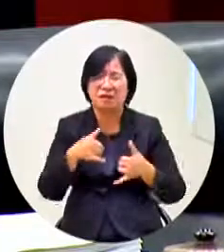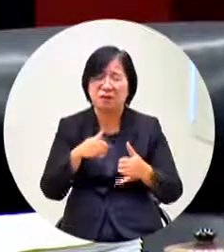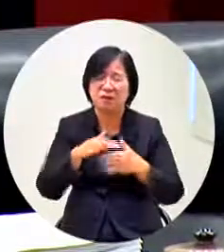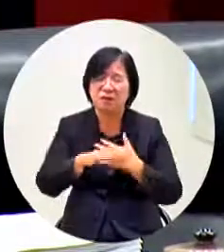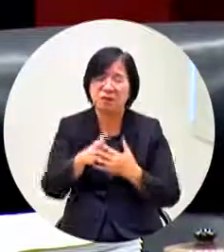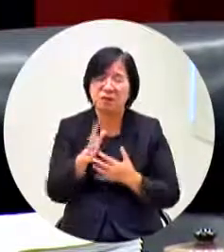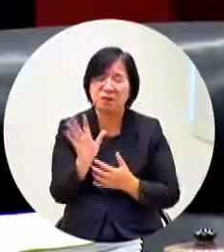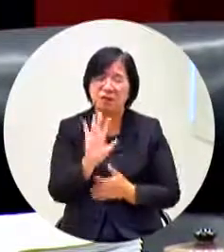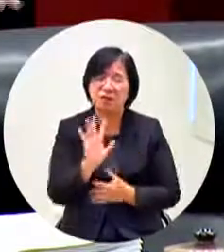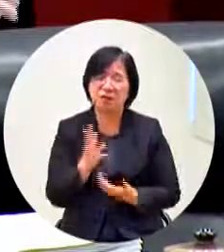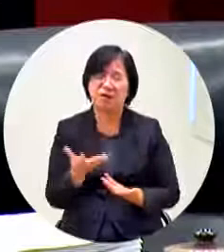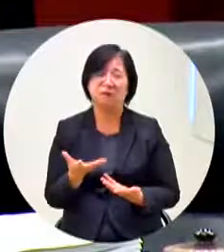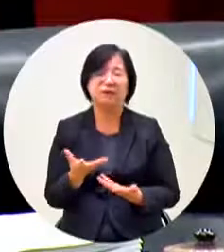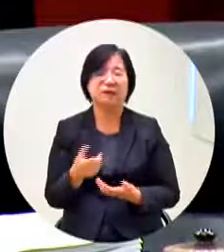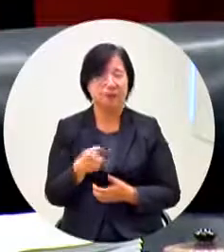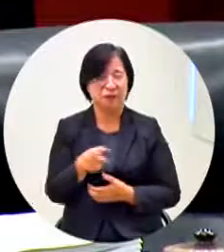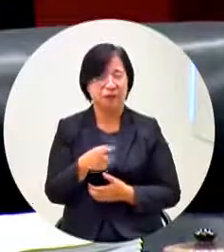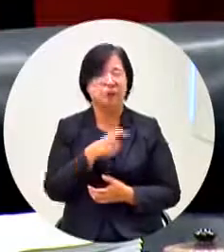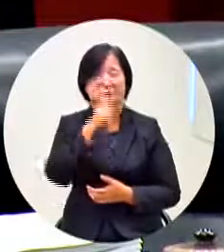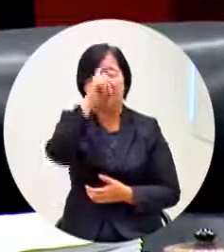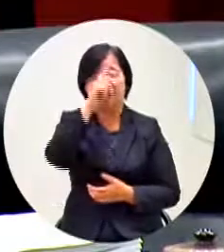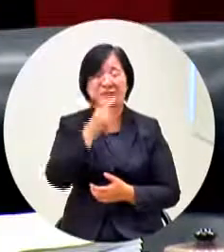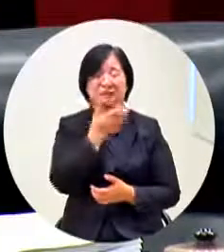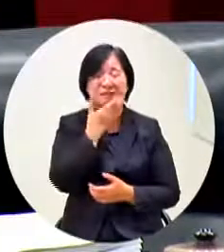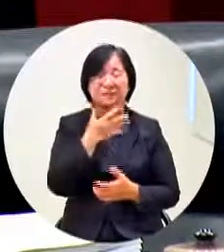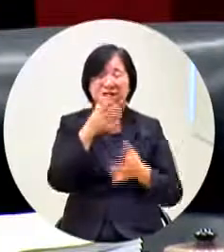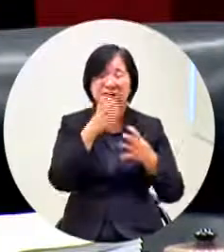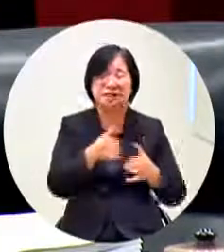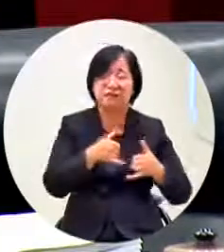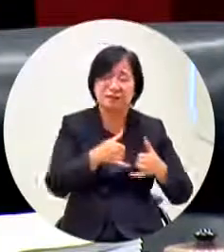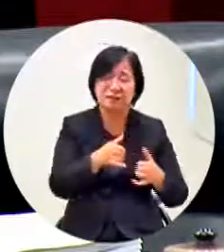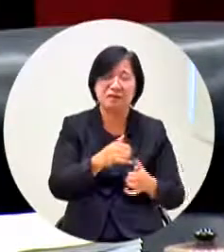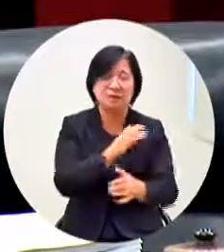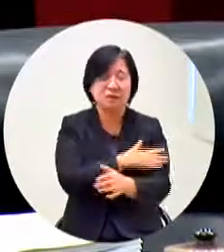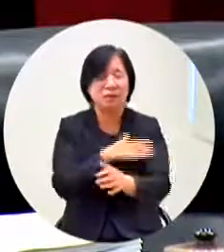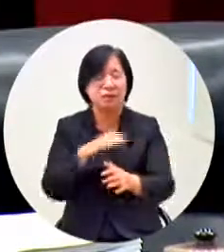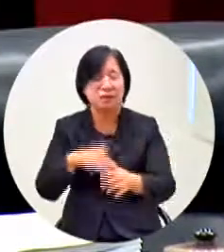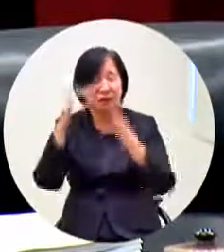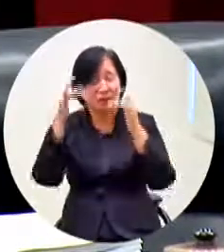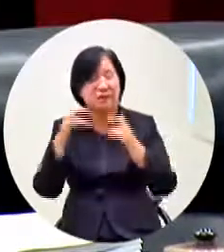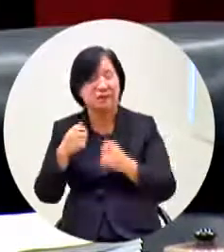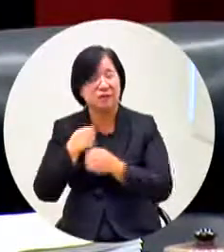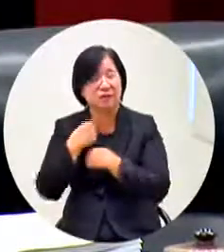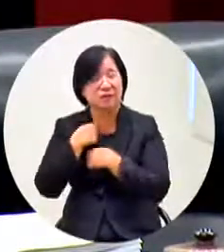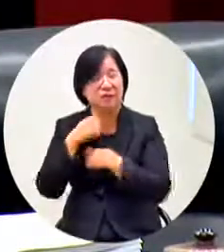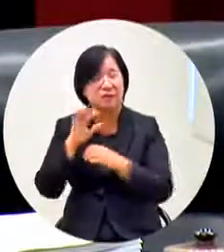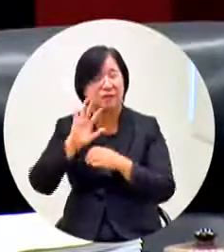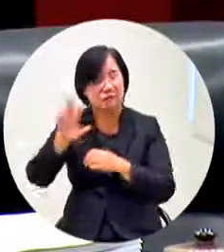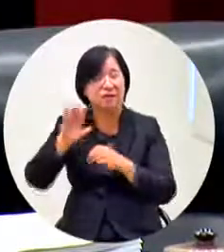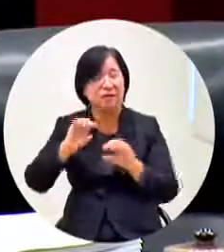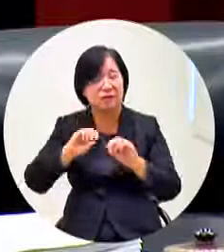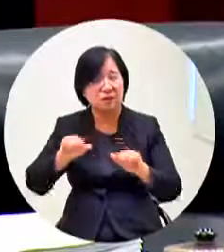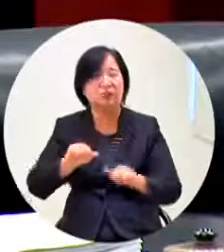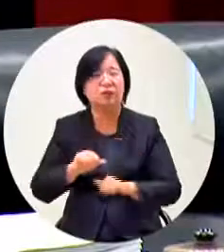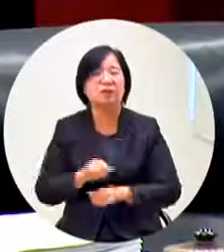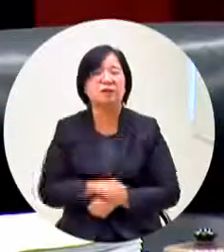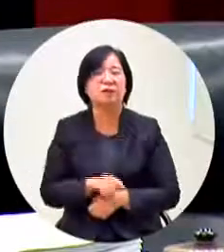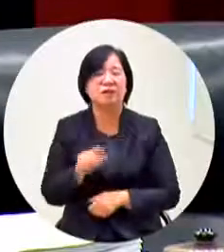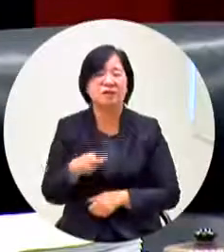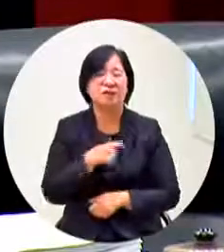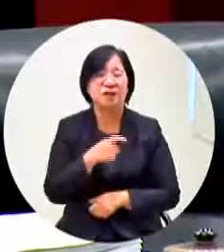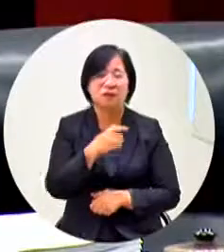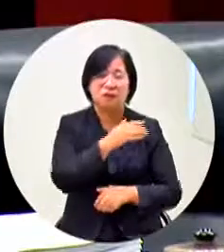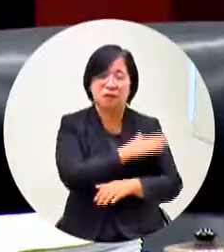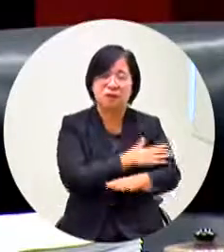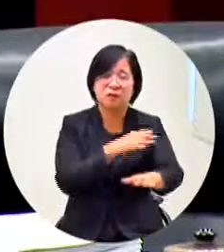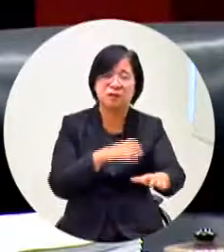拜托，这种四色巷道也好，或者是我们左营男子的军方的土地，尤其我们左营男子特别的多，这